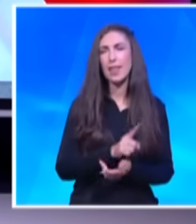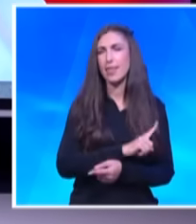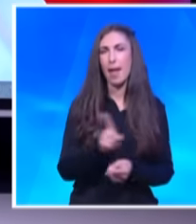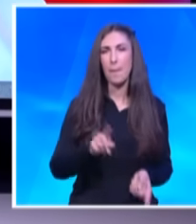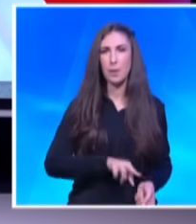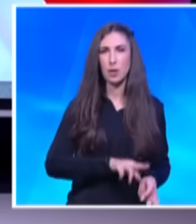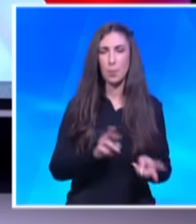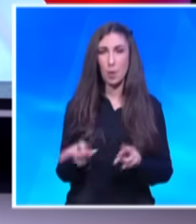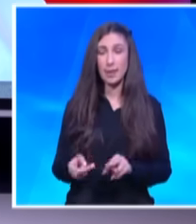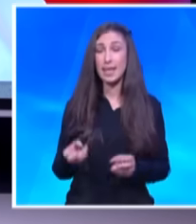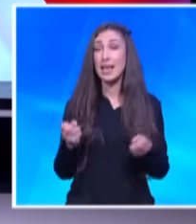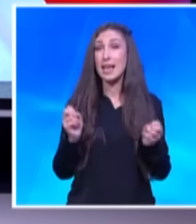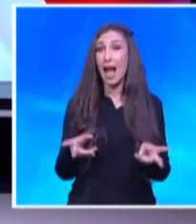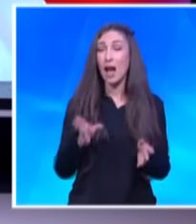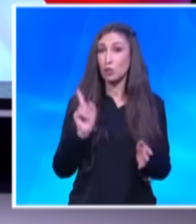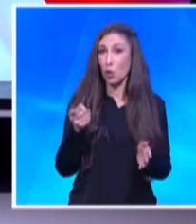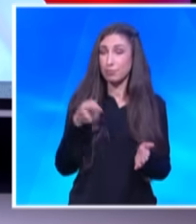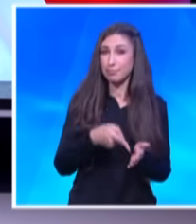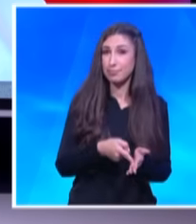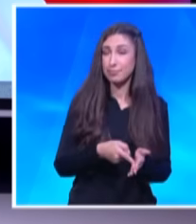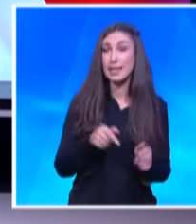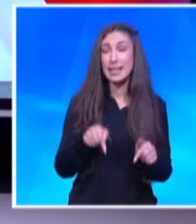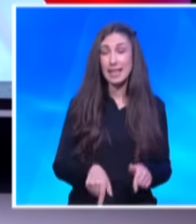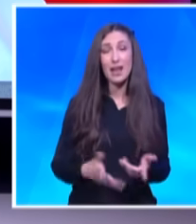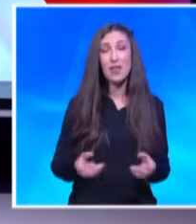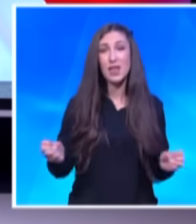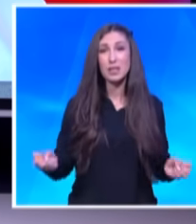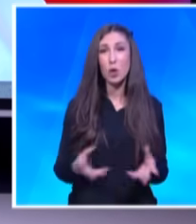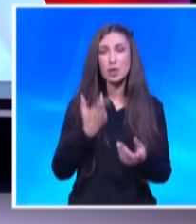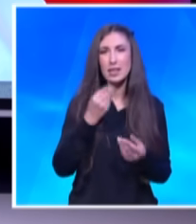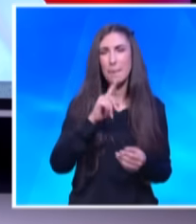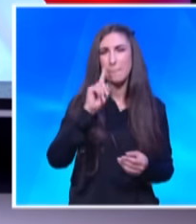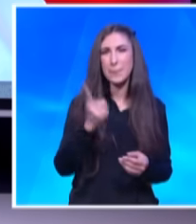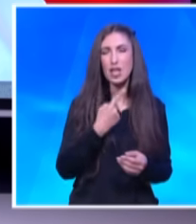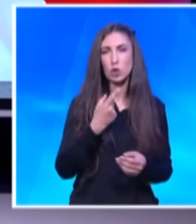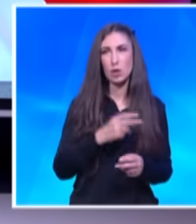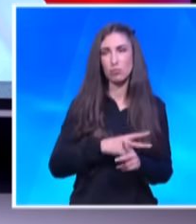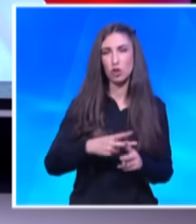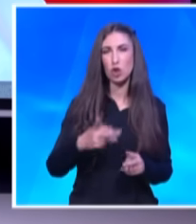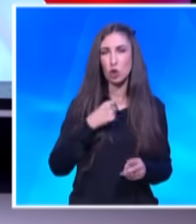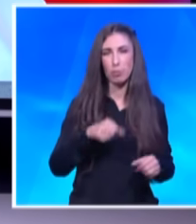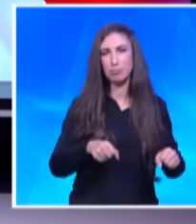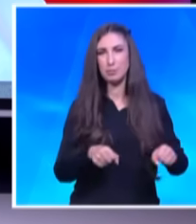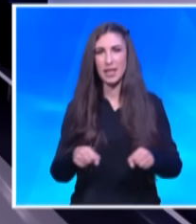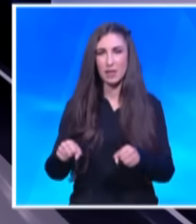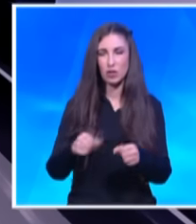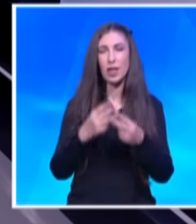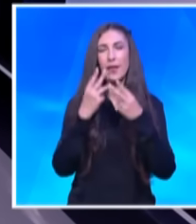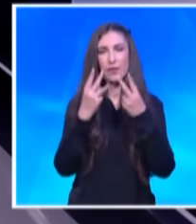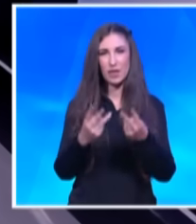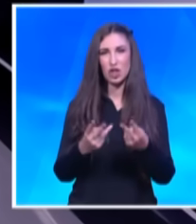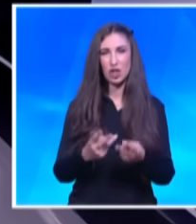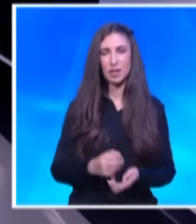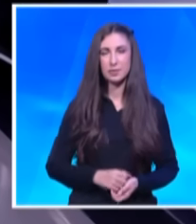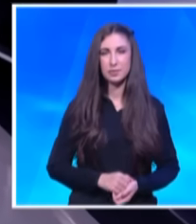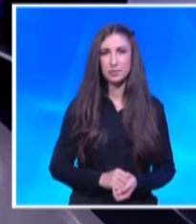преразглеждане. Как се стигна до тук и какви са сега възможностите за бързо и екологично придвижване, ще ни каже кореспондентът ни в